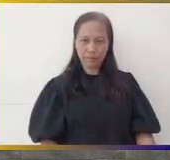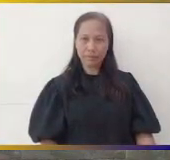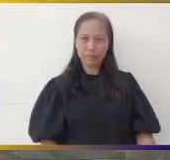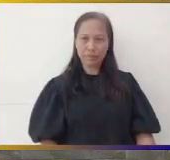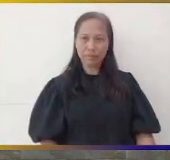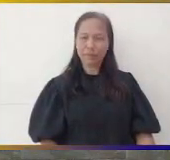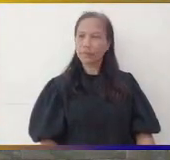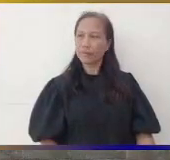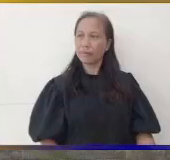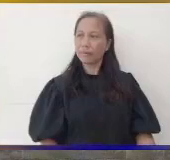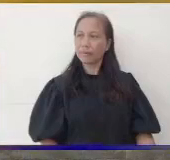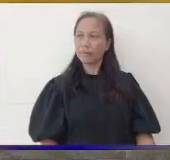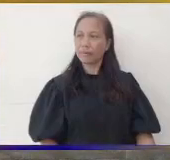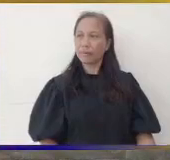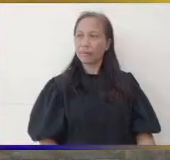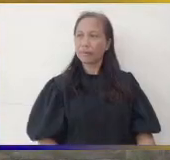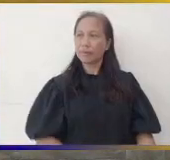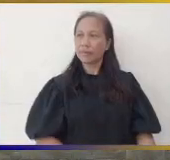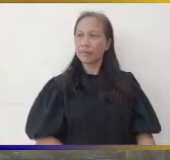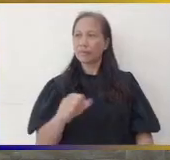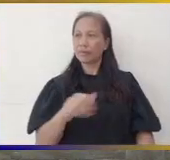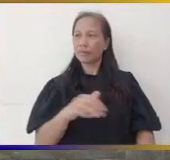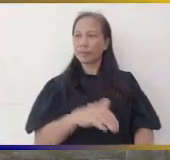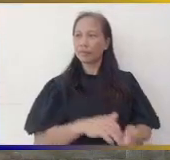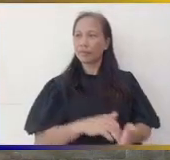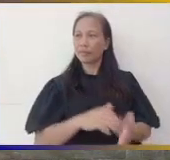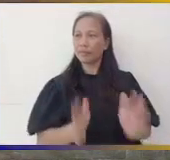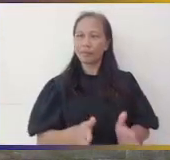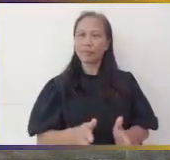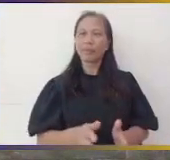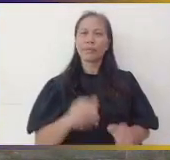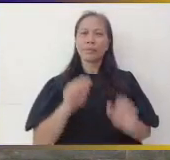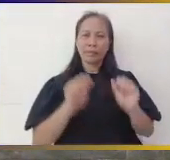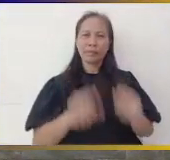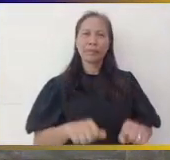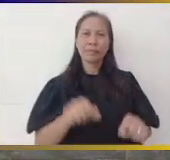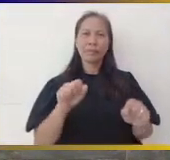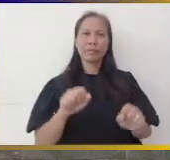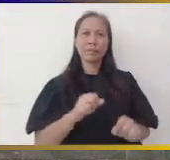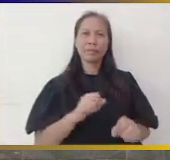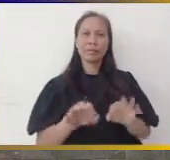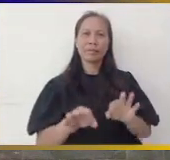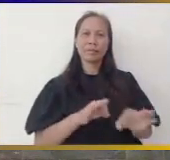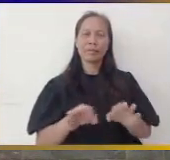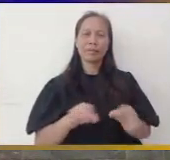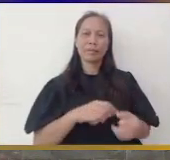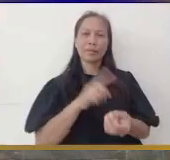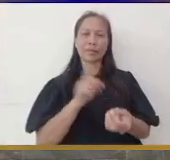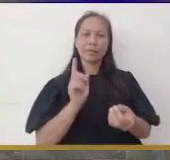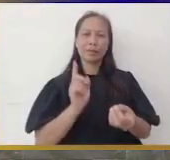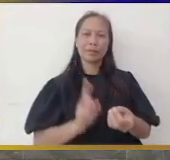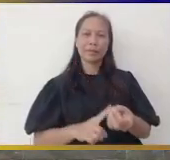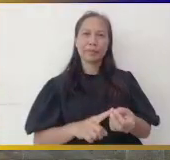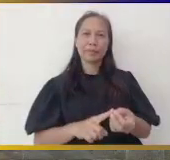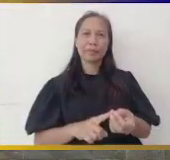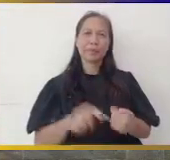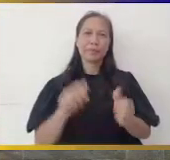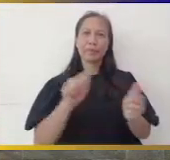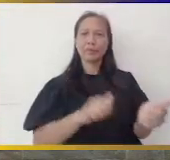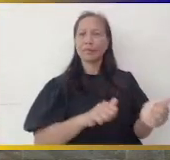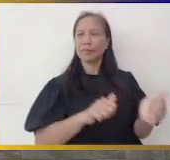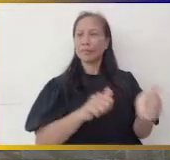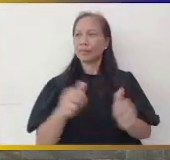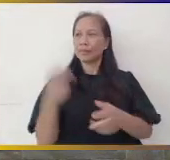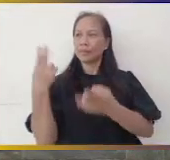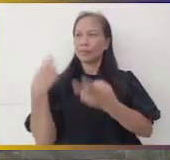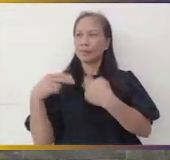p Hindi po nila nasagot pisan niyo po ako Kayo na po mag sa kanil so